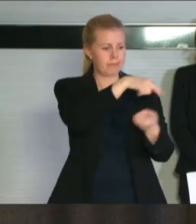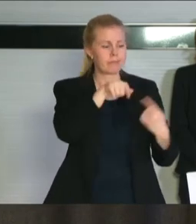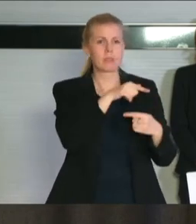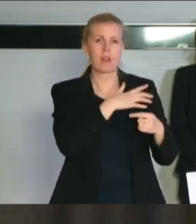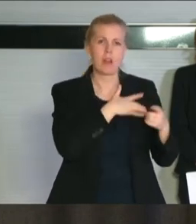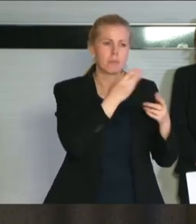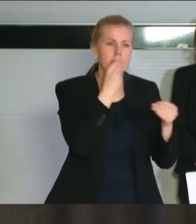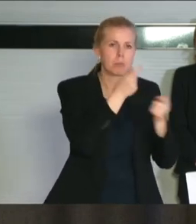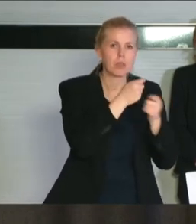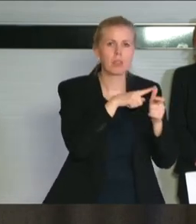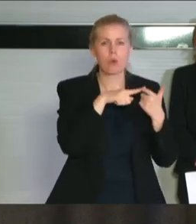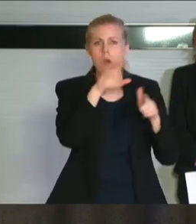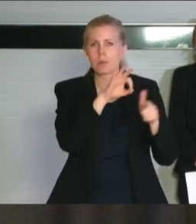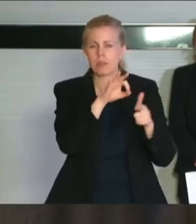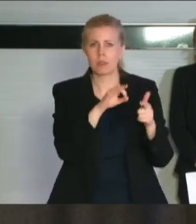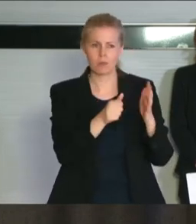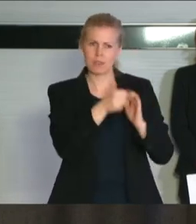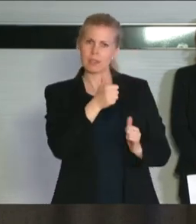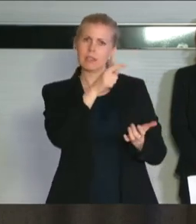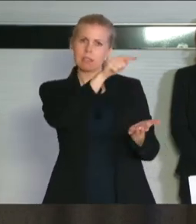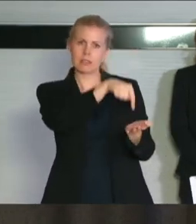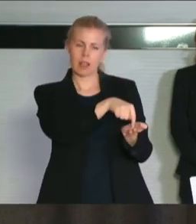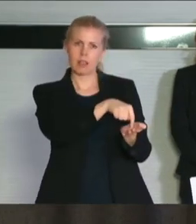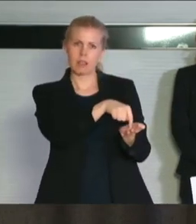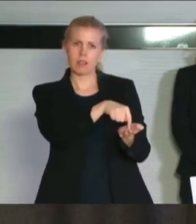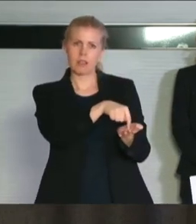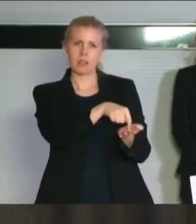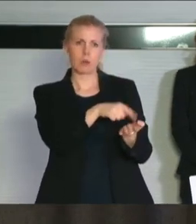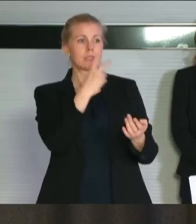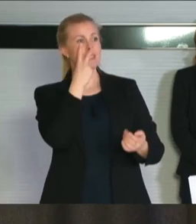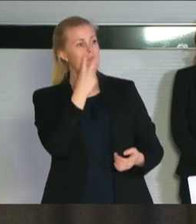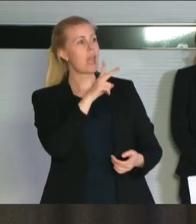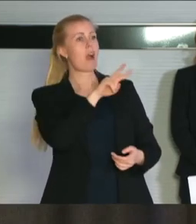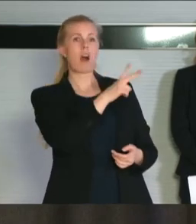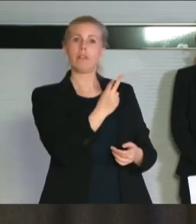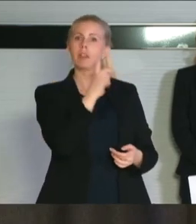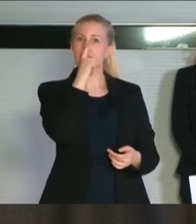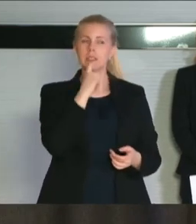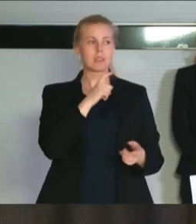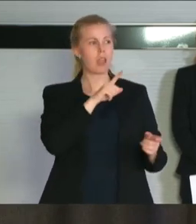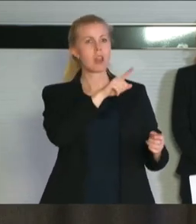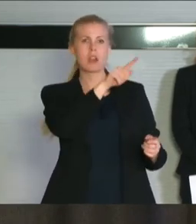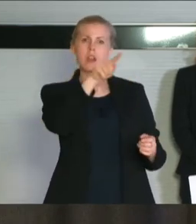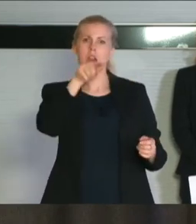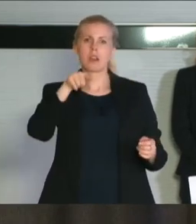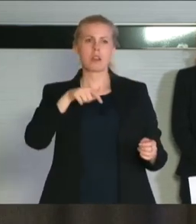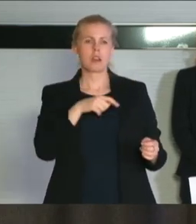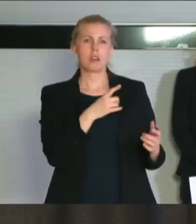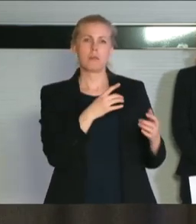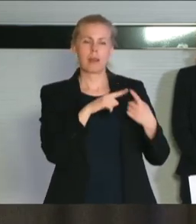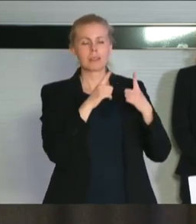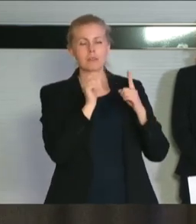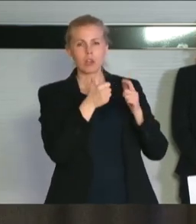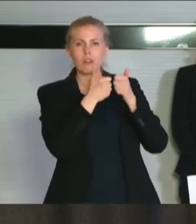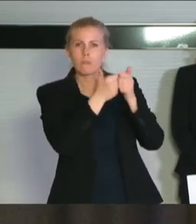apoteker. Det er også et viktig sted for folk å kunne se andre mennesker, men allikevel under de reglene som vi